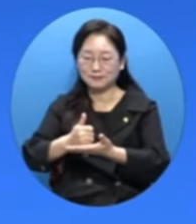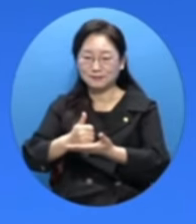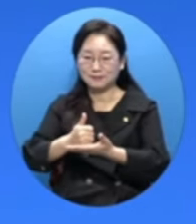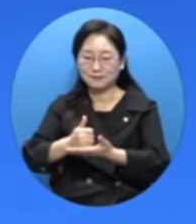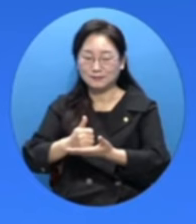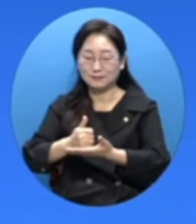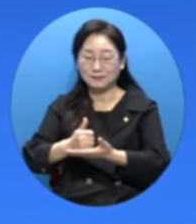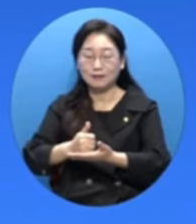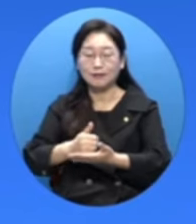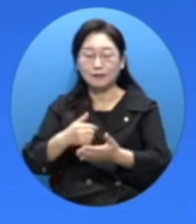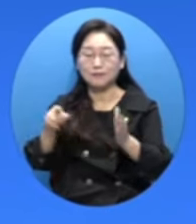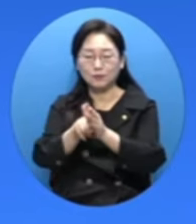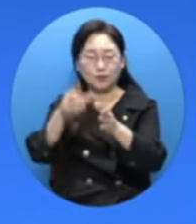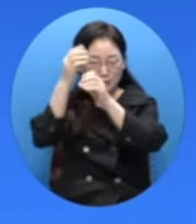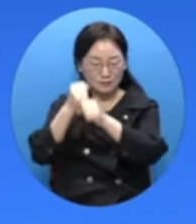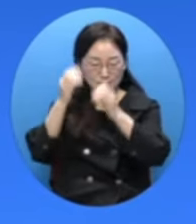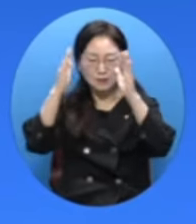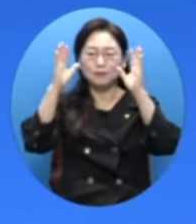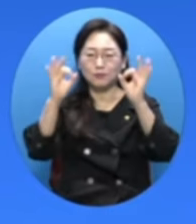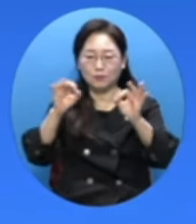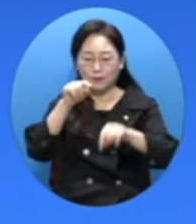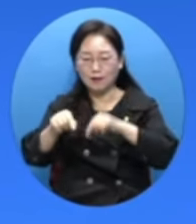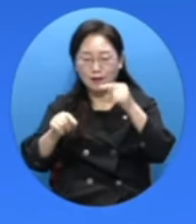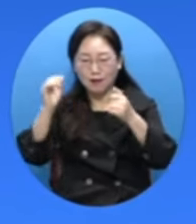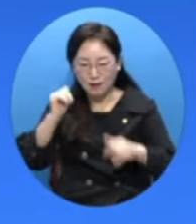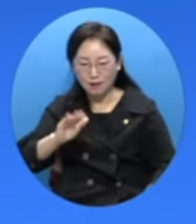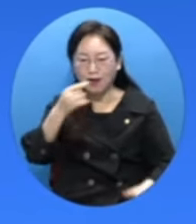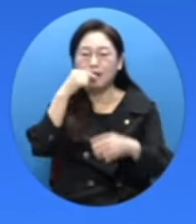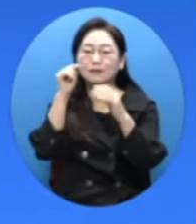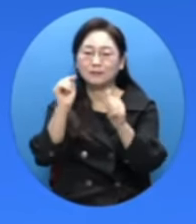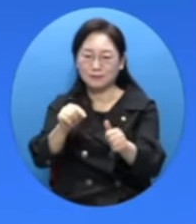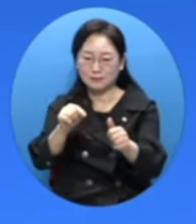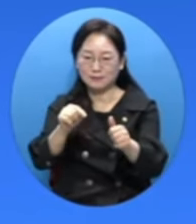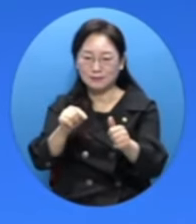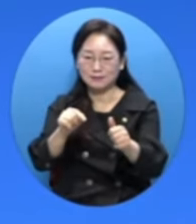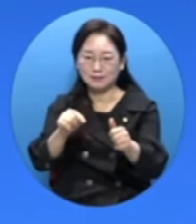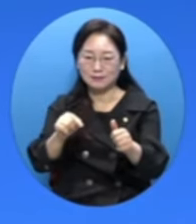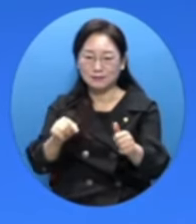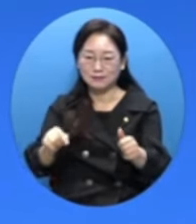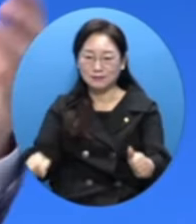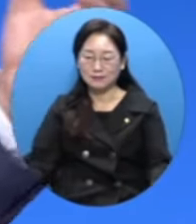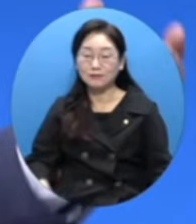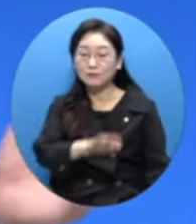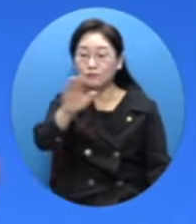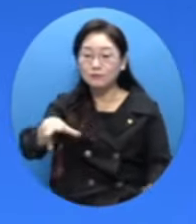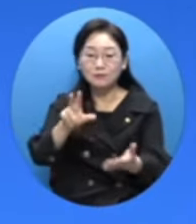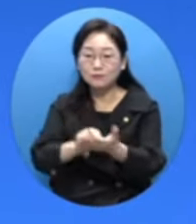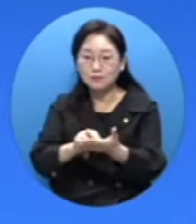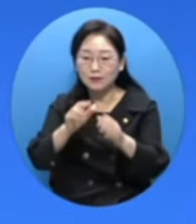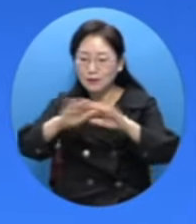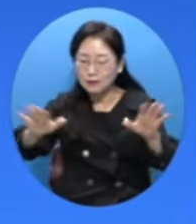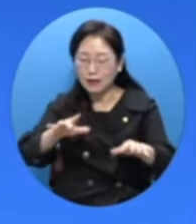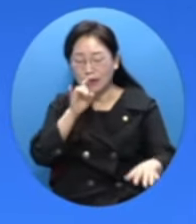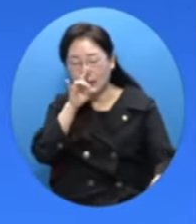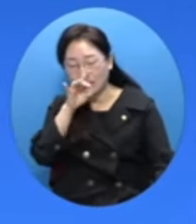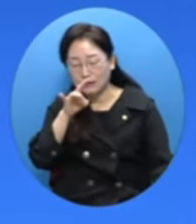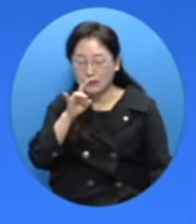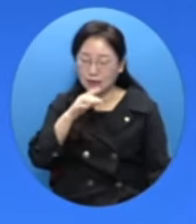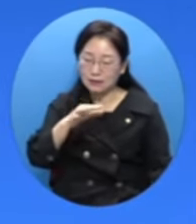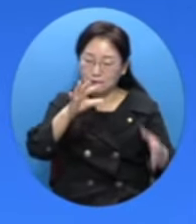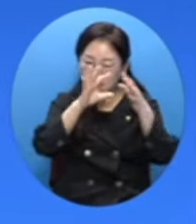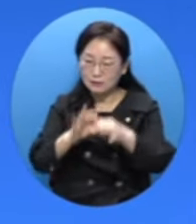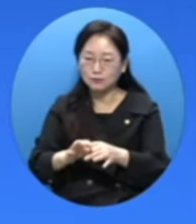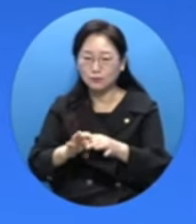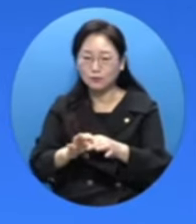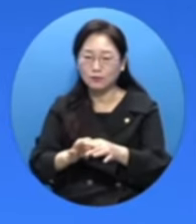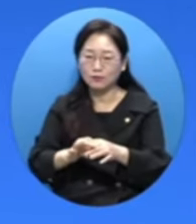전능한 하나님만 믿고 의지하고 바라보고 나가라고 주님 말씀하고 계신 것입니다. 우리의 문제가 해결되지 않고 계속 그